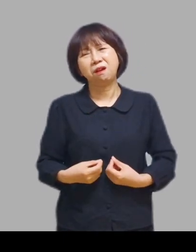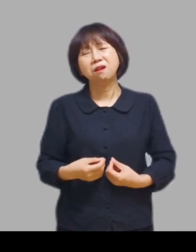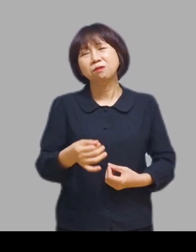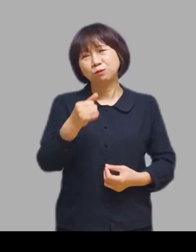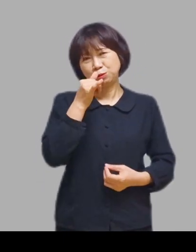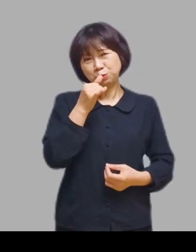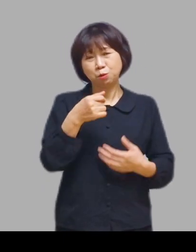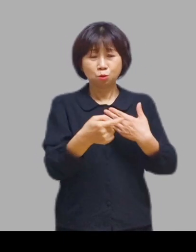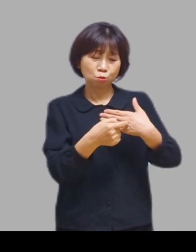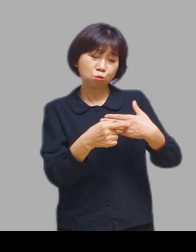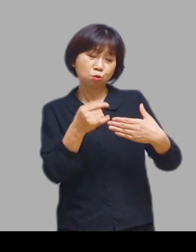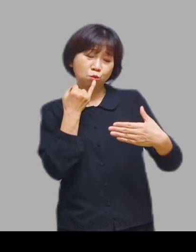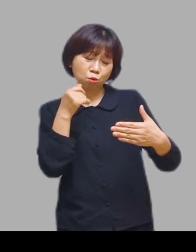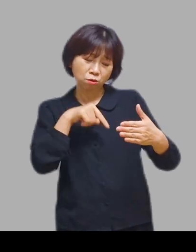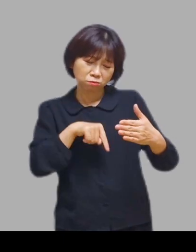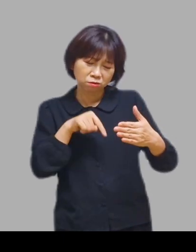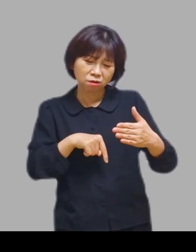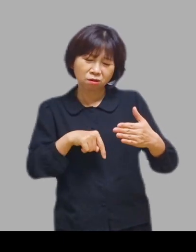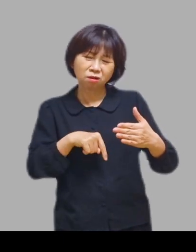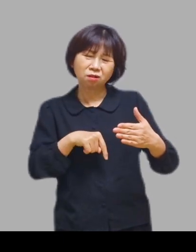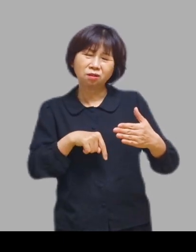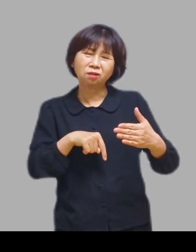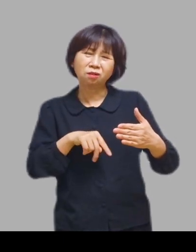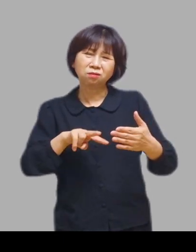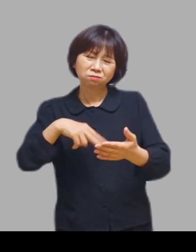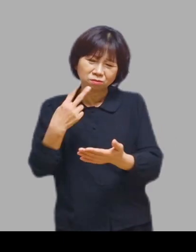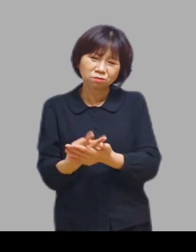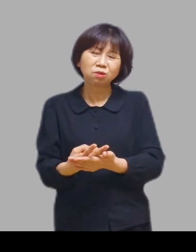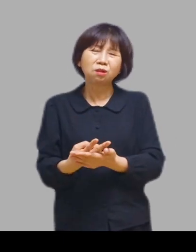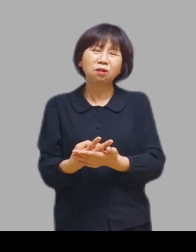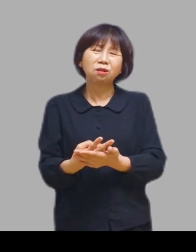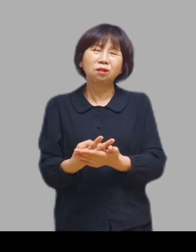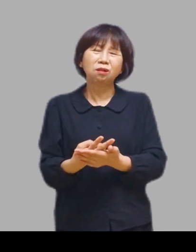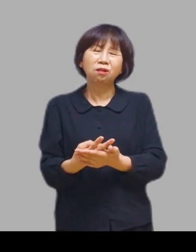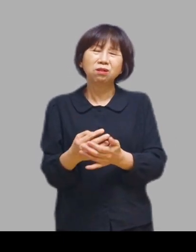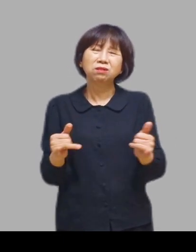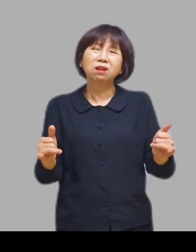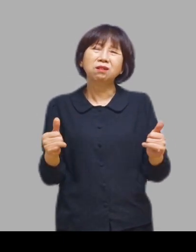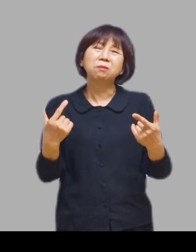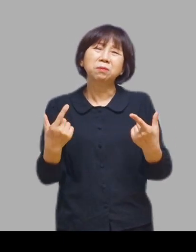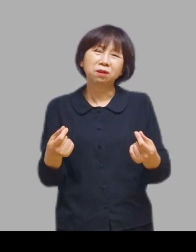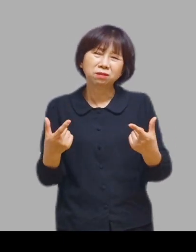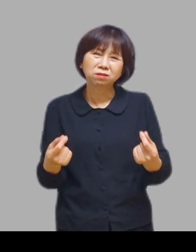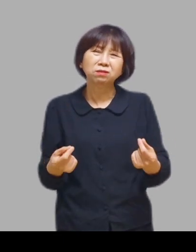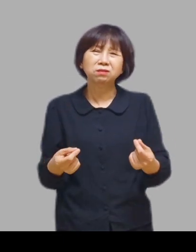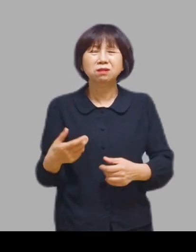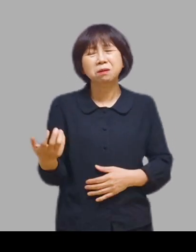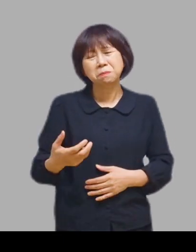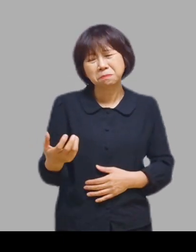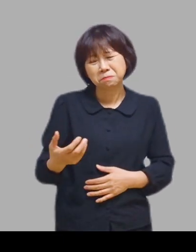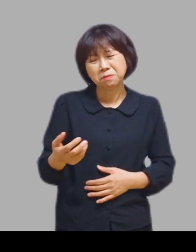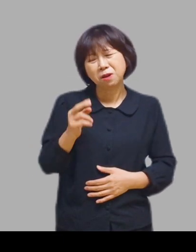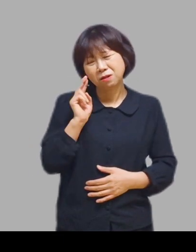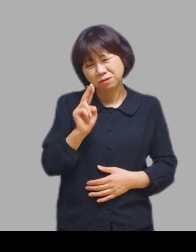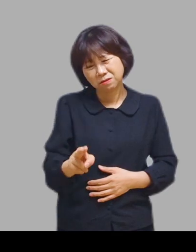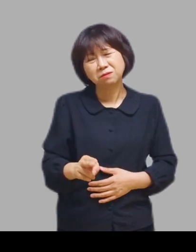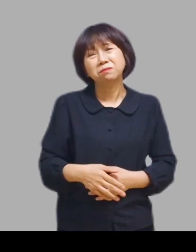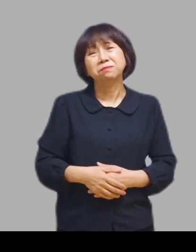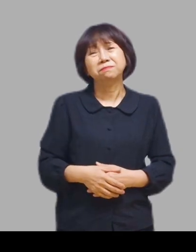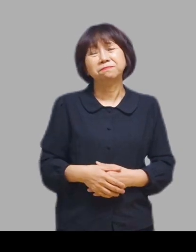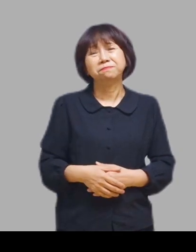겉으로는 괜찮아 보여도 속으로는 길가에 쓰러진 사람처럼, 겁안 죽게 된 그 사람처럼 너무너무 아플 때가 있습니다.